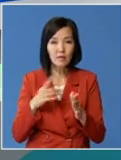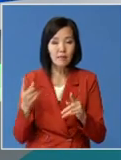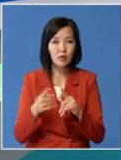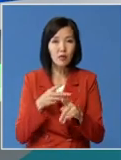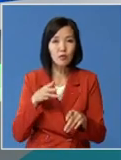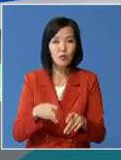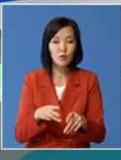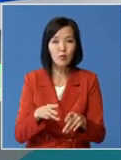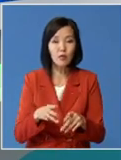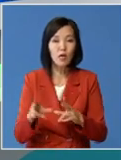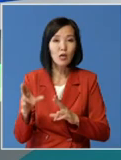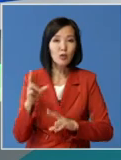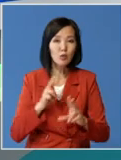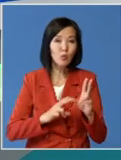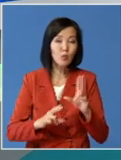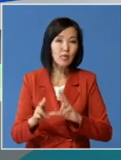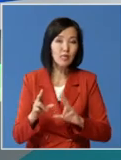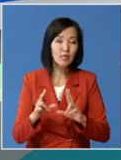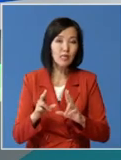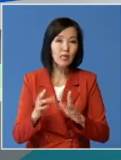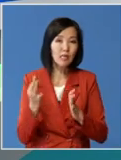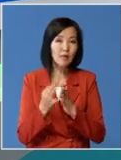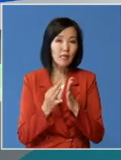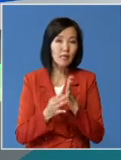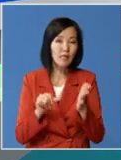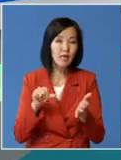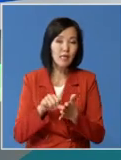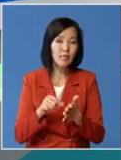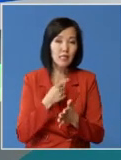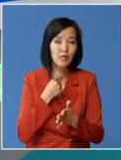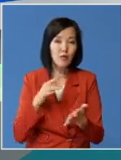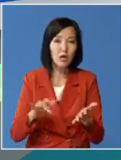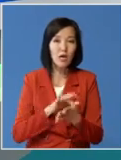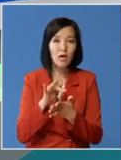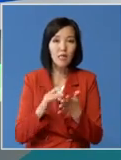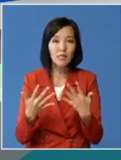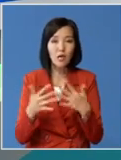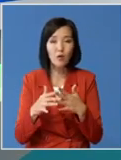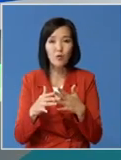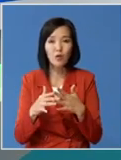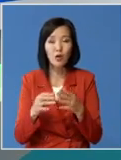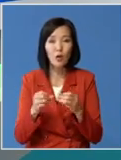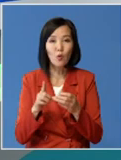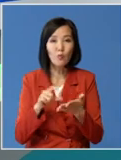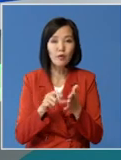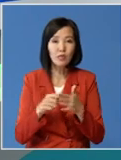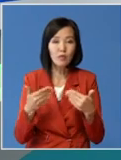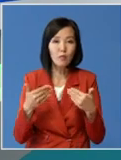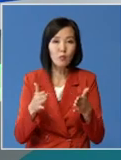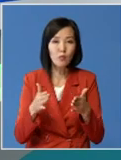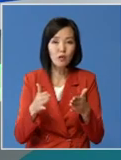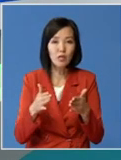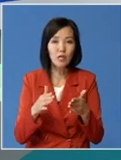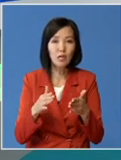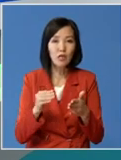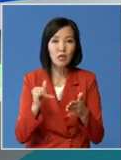яғни 3000-нан аса талапкер білімін сарапқа салды. Талдықорған қаласы мен жақын маңдағы аудан мектептерінің 11-ші сынып оқушылары тестті Ілияс Жансүгіров атындағы